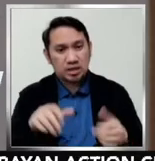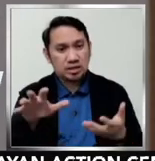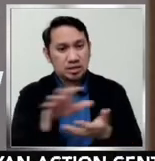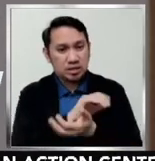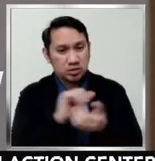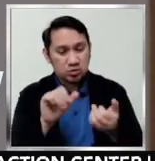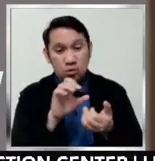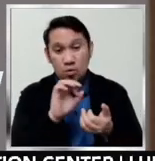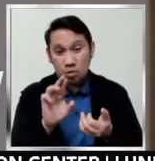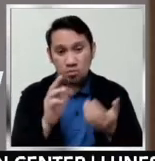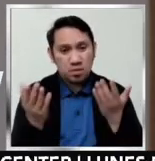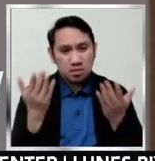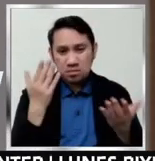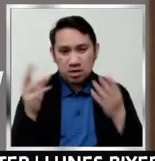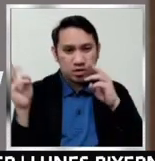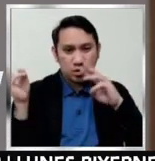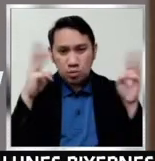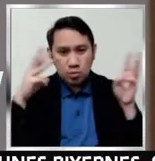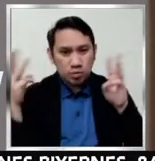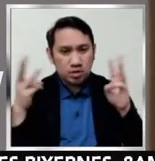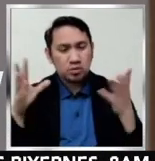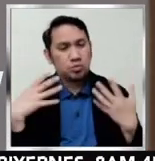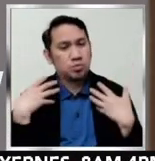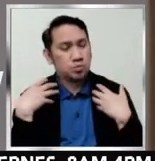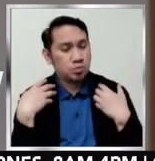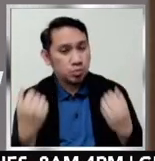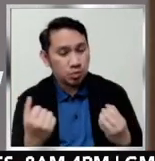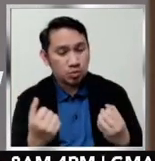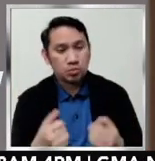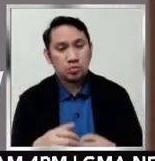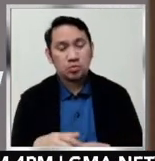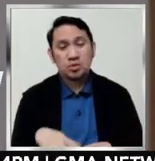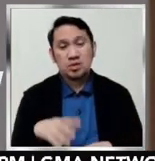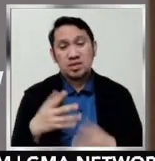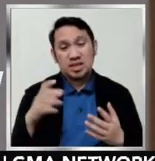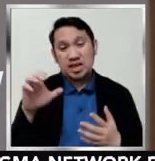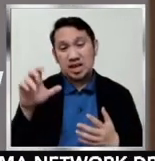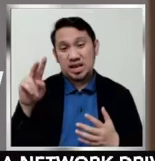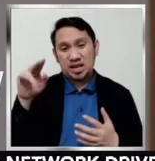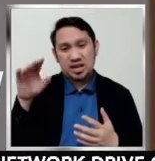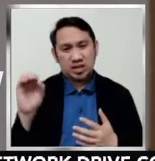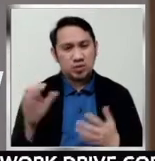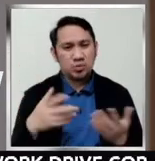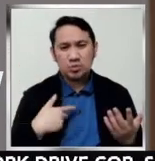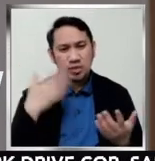And usually kapag may El Nino, napaka-erratic po nung track ng ating bagyo. Kaya